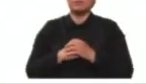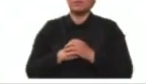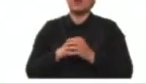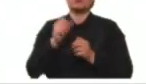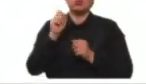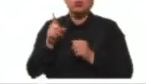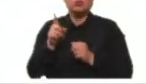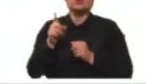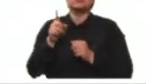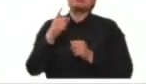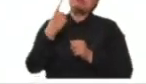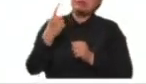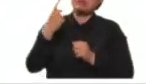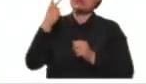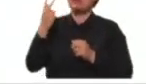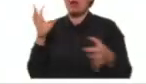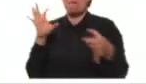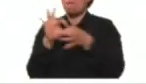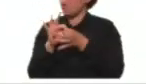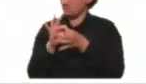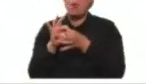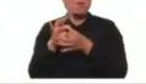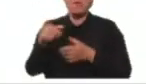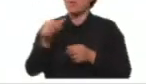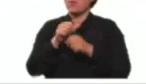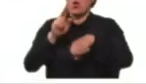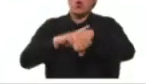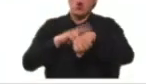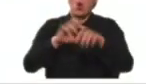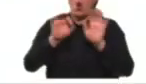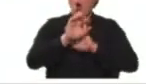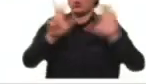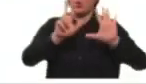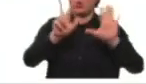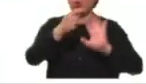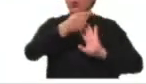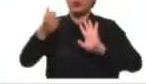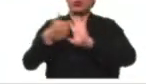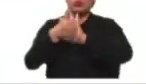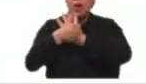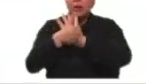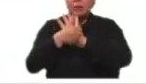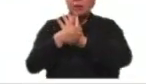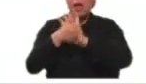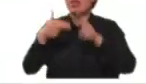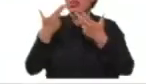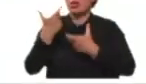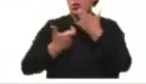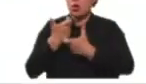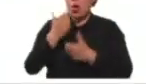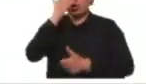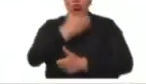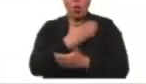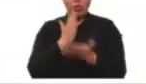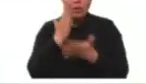są jedna lub dwie pary połączeń, ale te pary połączeń są w godzinach od 8 do 16, w dni robocze,